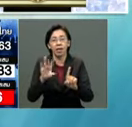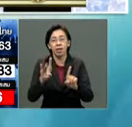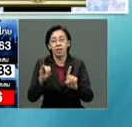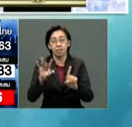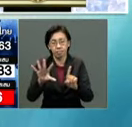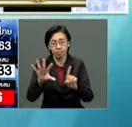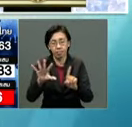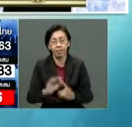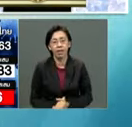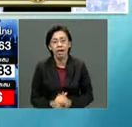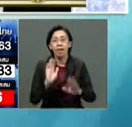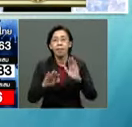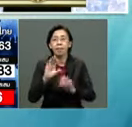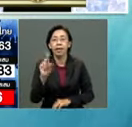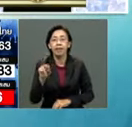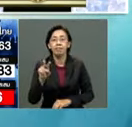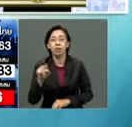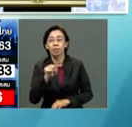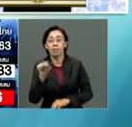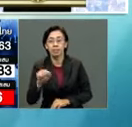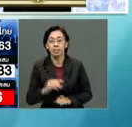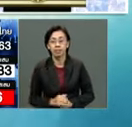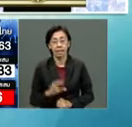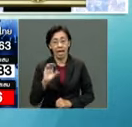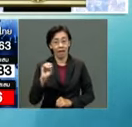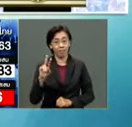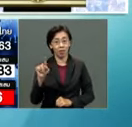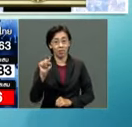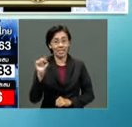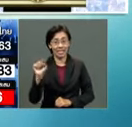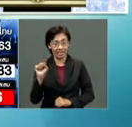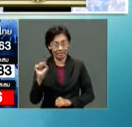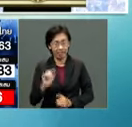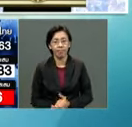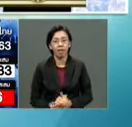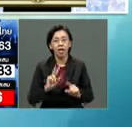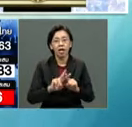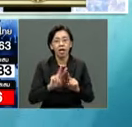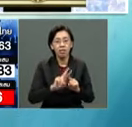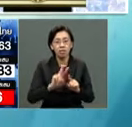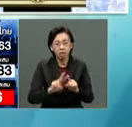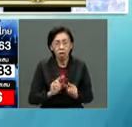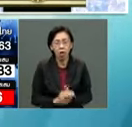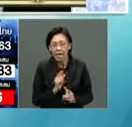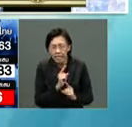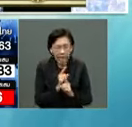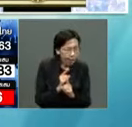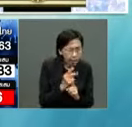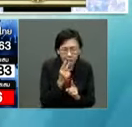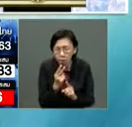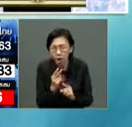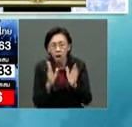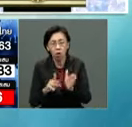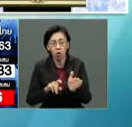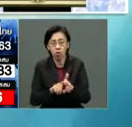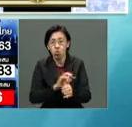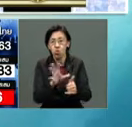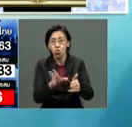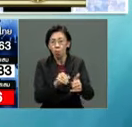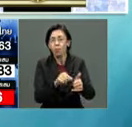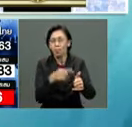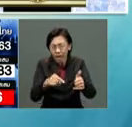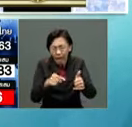1,585 รายคือ 52% รองลงมาคือติดตามผู้ที่สัมผัสนะครับก็คือมีป่วยมาก่อนแล้